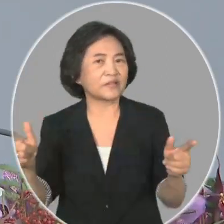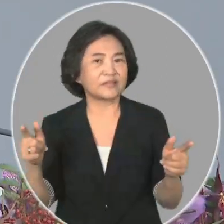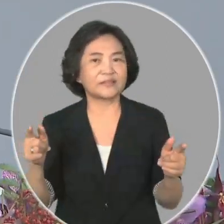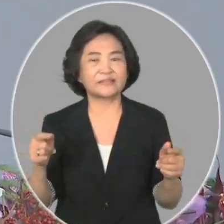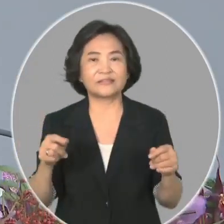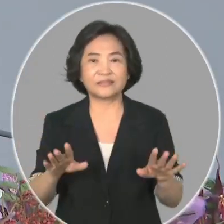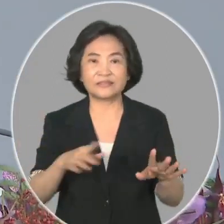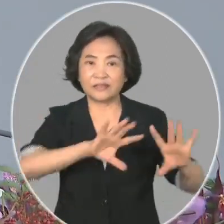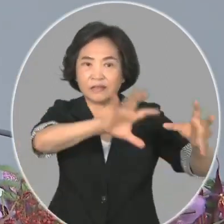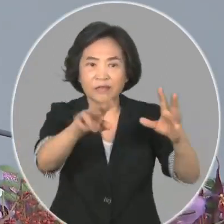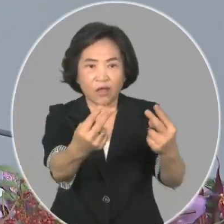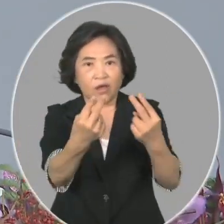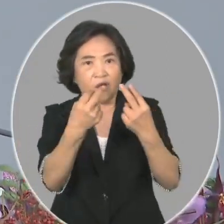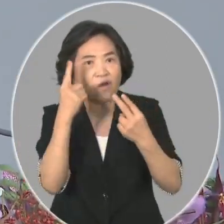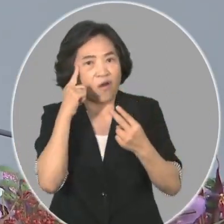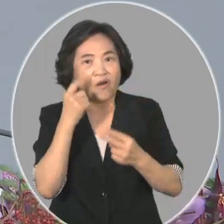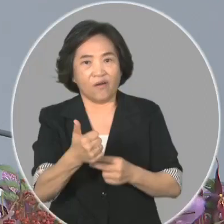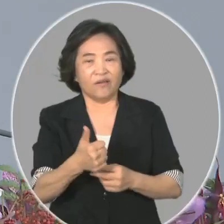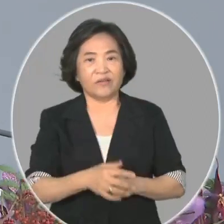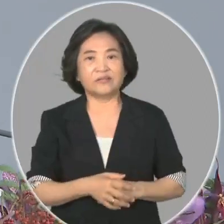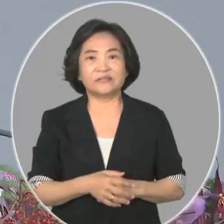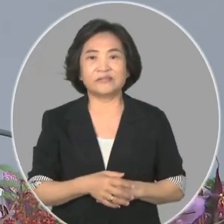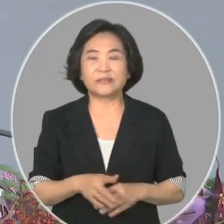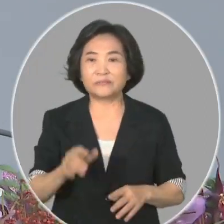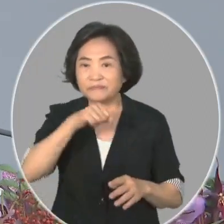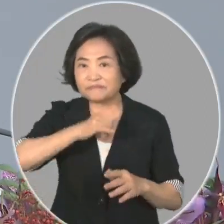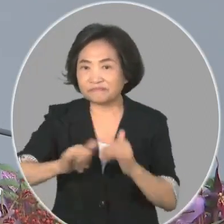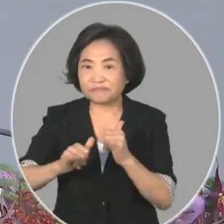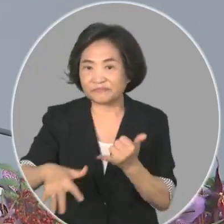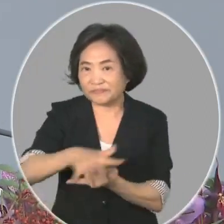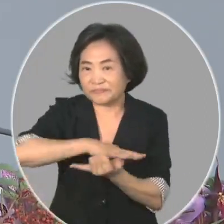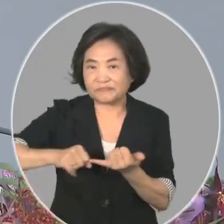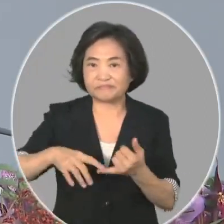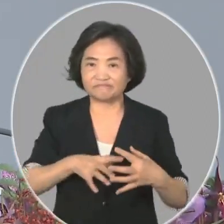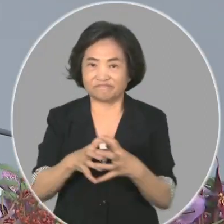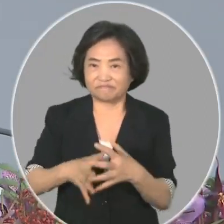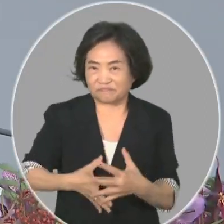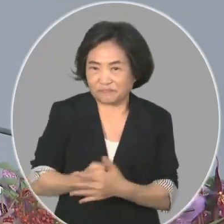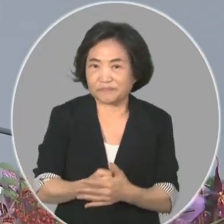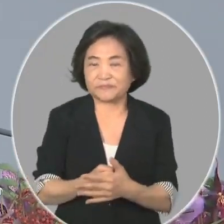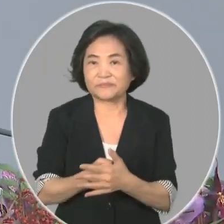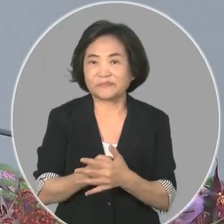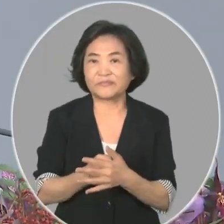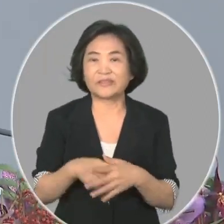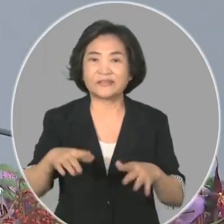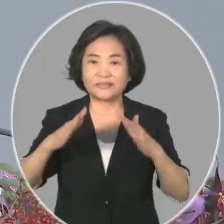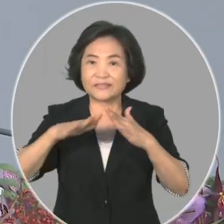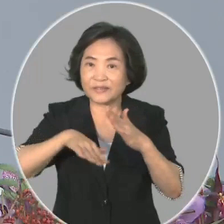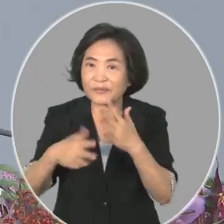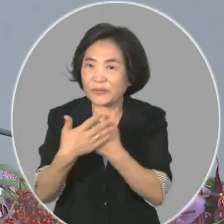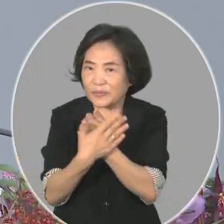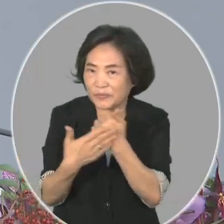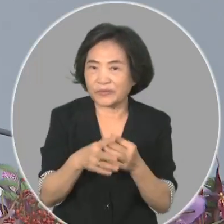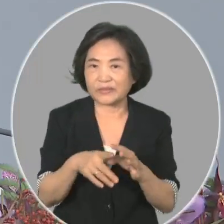但受到世界的瞩目，人民也凝聚出守卫家园的坚